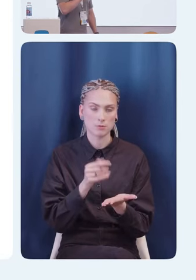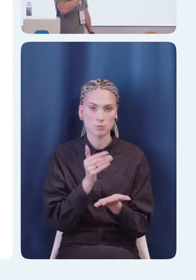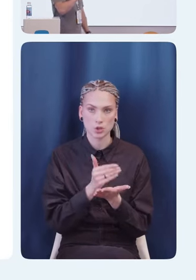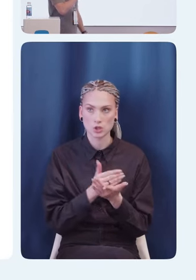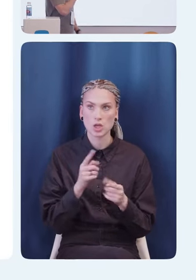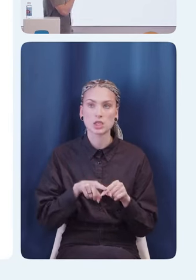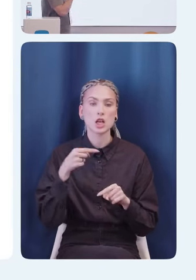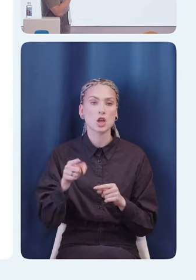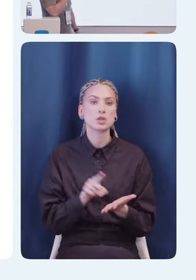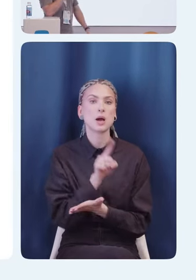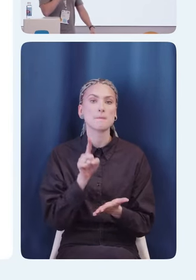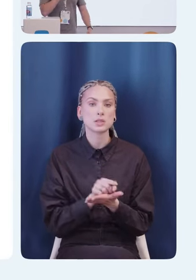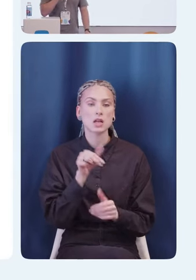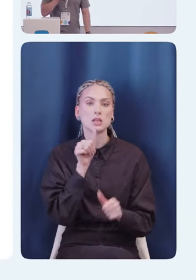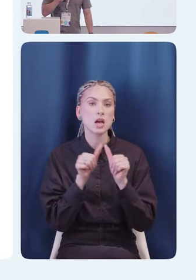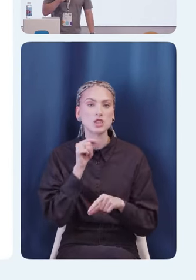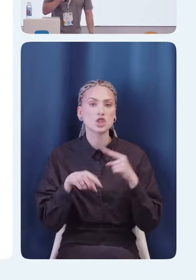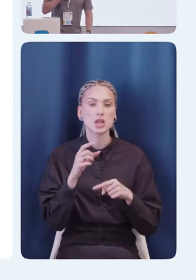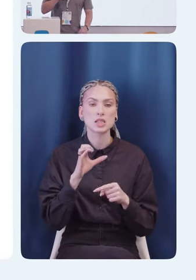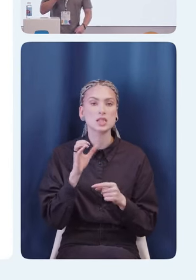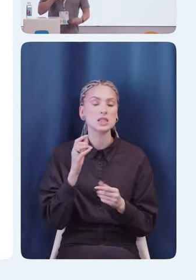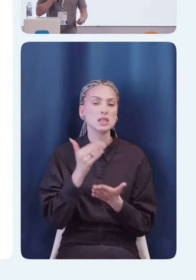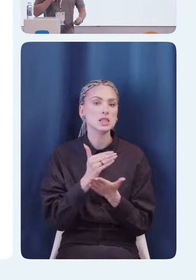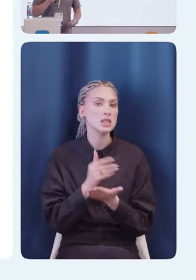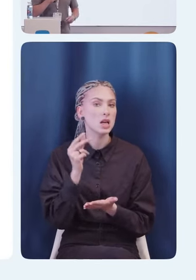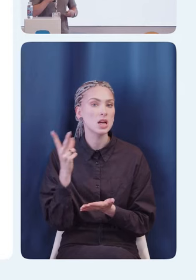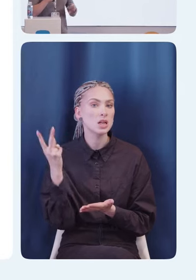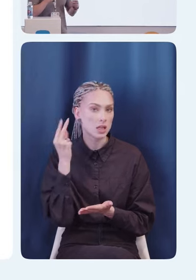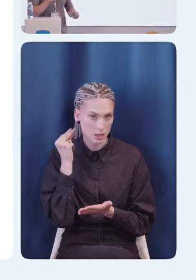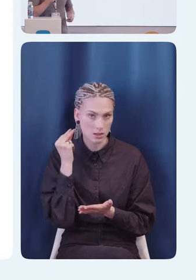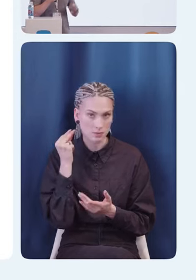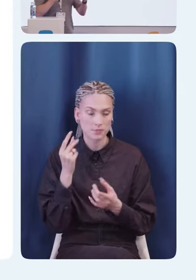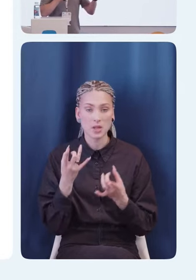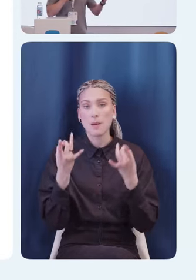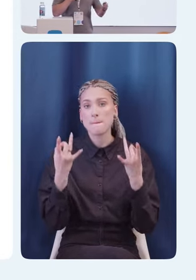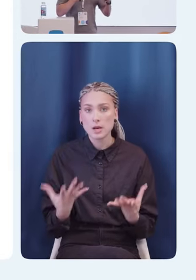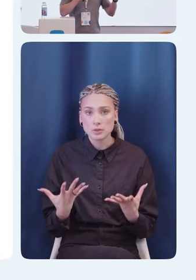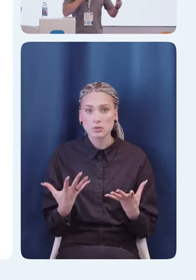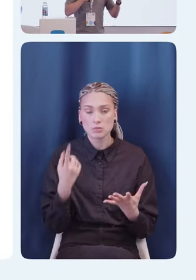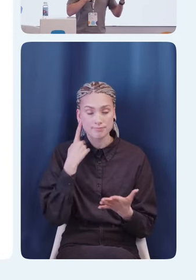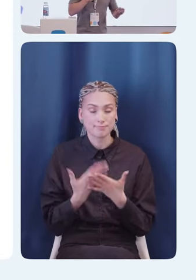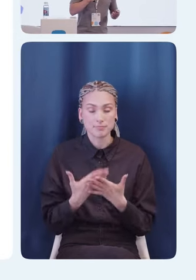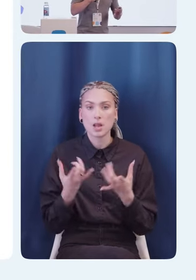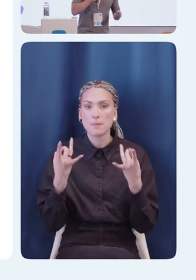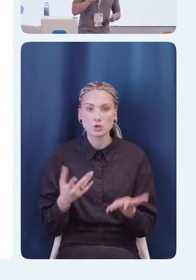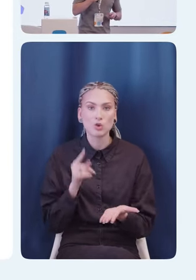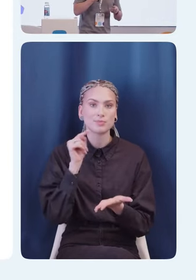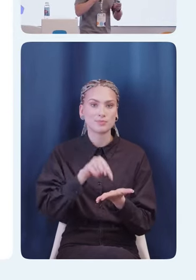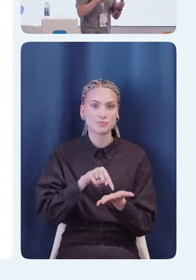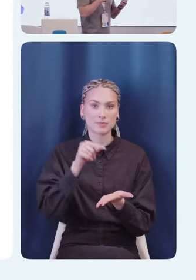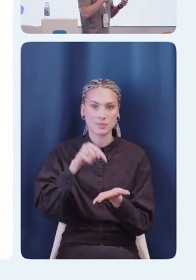момент – это обязательное тестирование через скринридер. То есть оказалось, что простого нажатия на